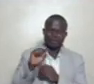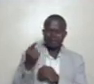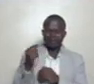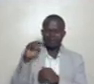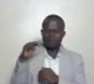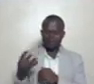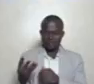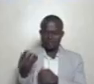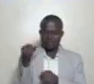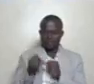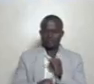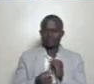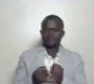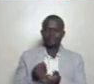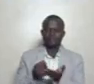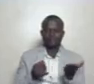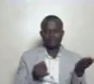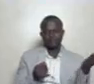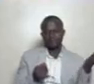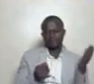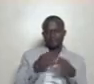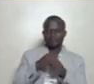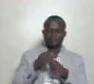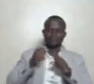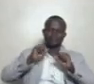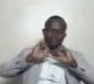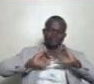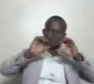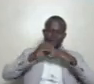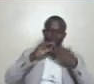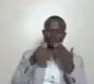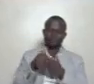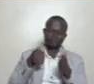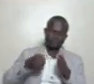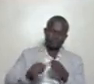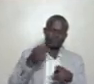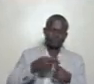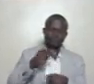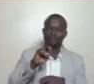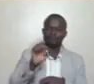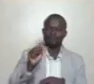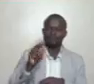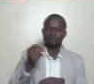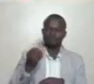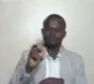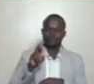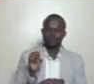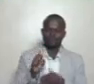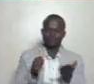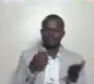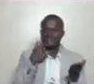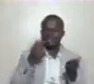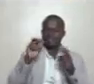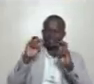cy'akane kirangiza Rwanda rwishyiramwe ry'imikino y'intoki umuyobozi waryo Leandre yavuze